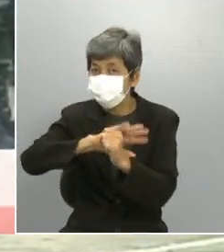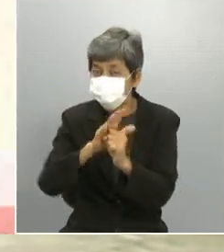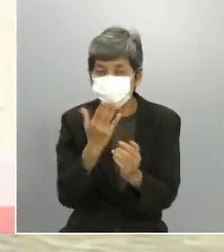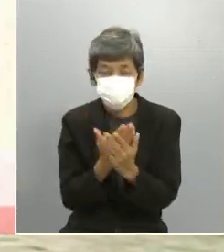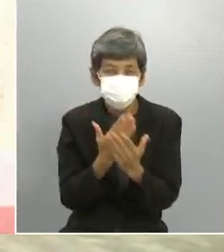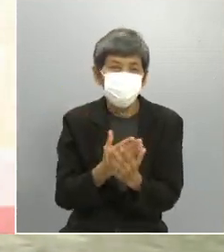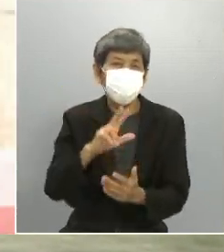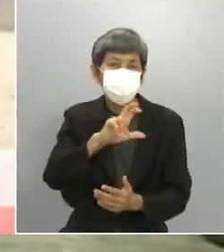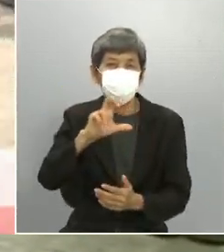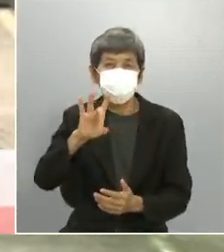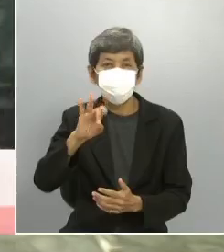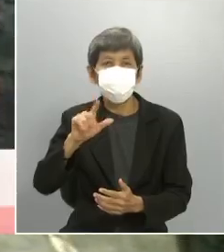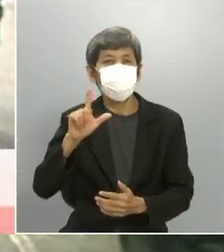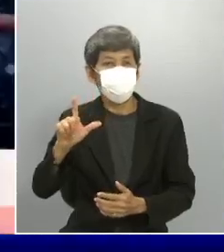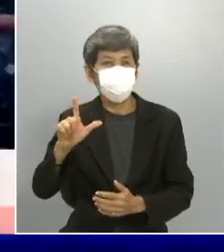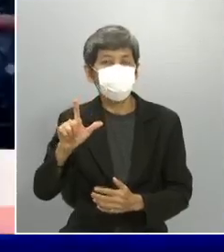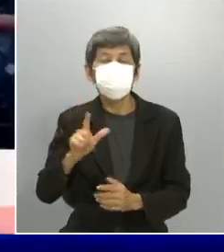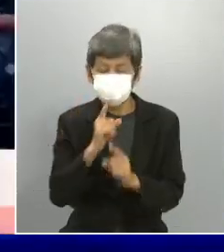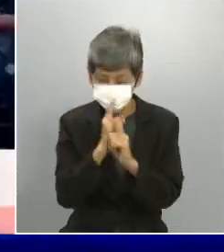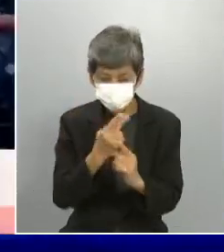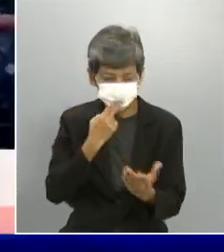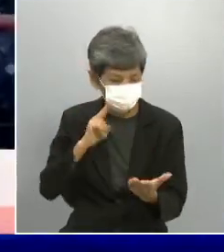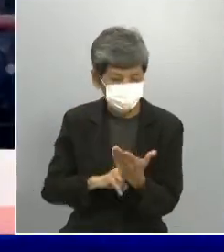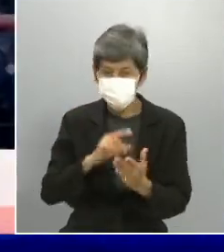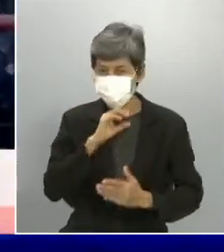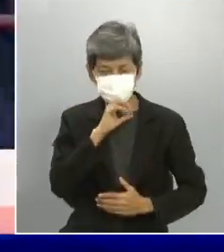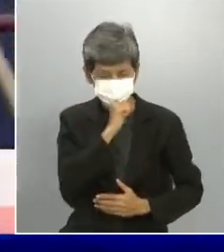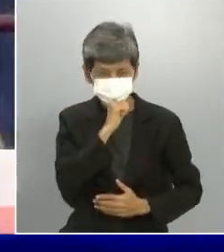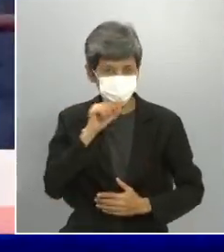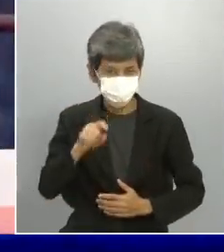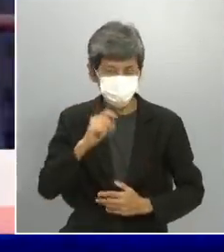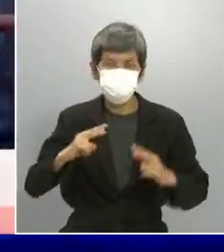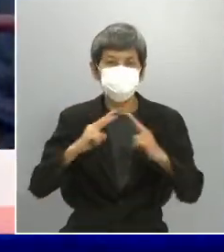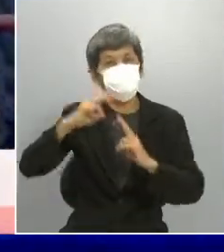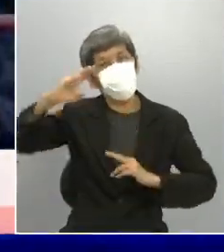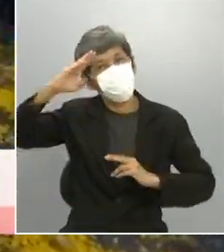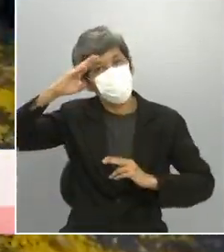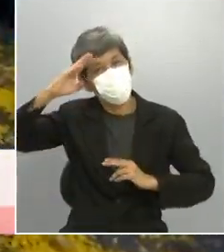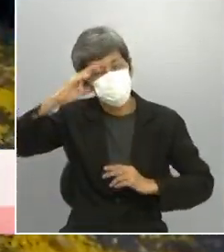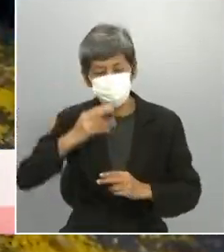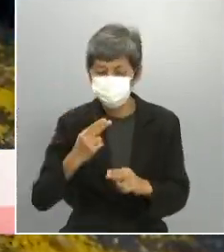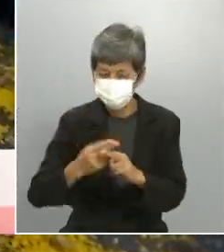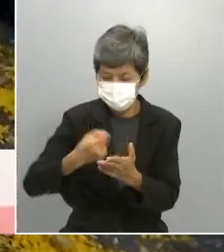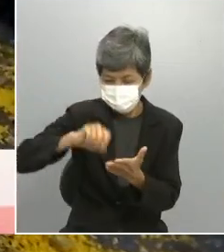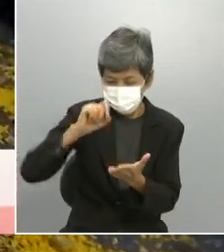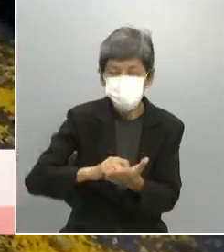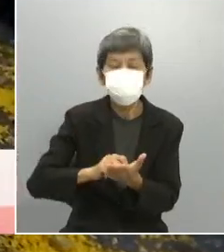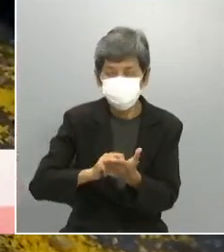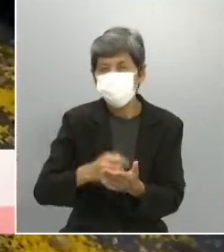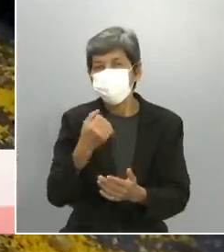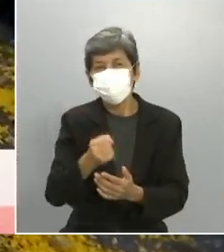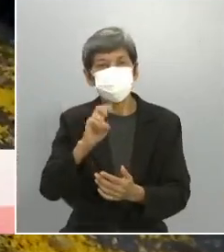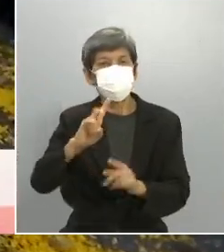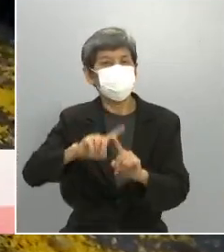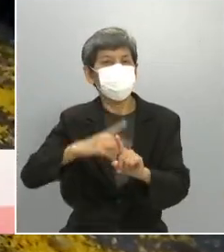387ล้านบาทเป็นไปตามหนังสือรับมากและด่วนมากของกระทรวงกลาโหมลงวันที่ 17พฤษภาคม